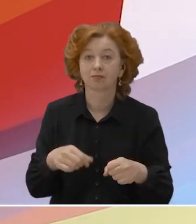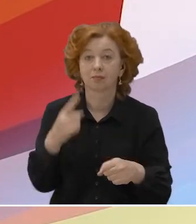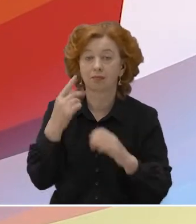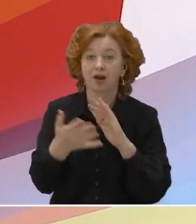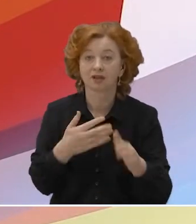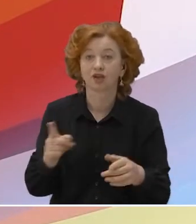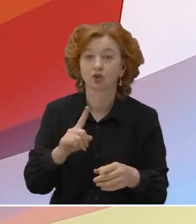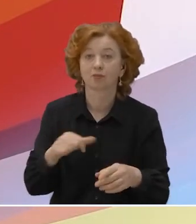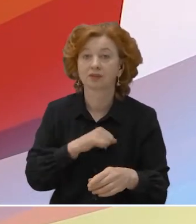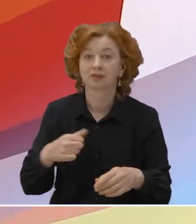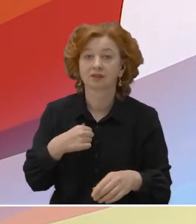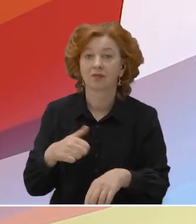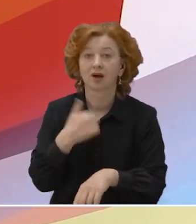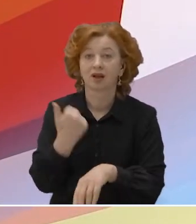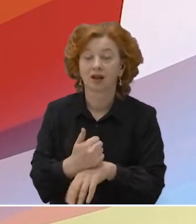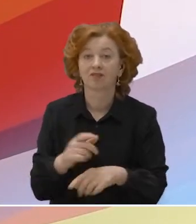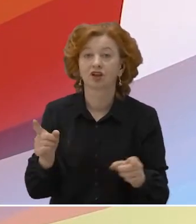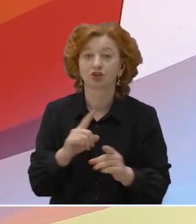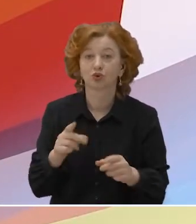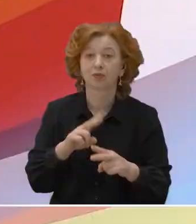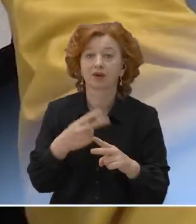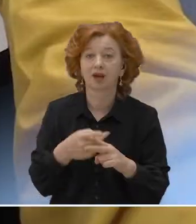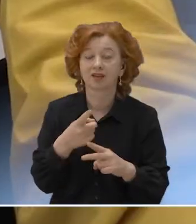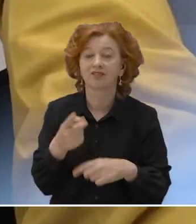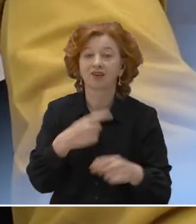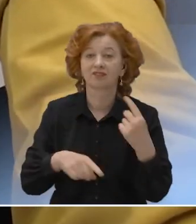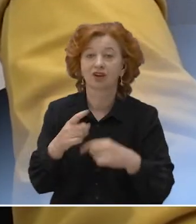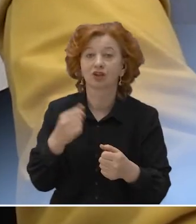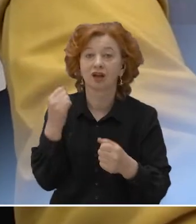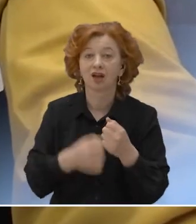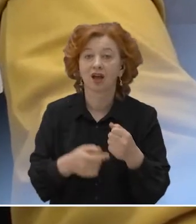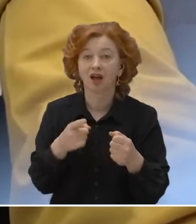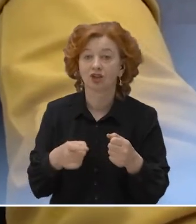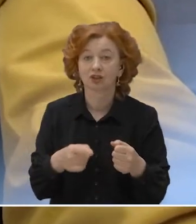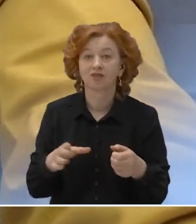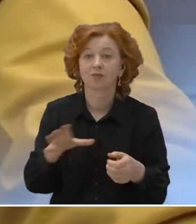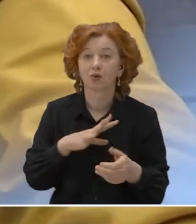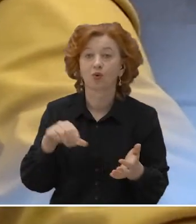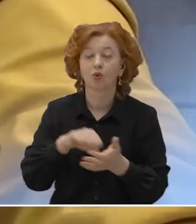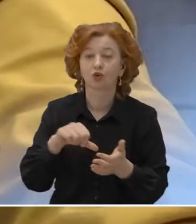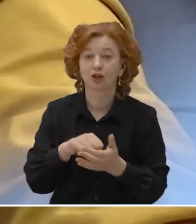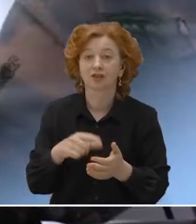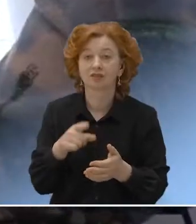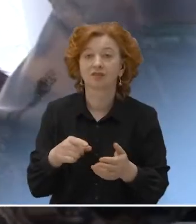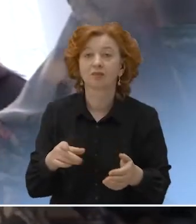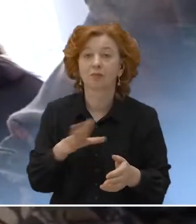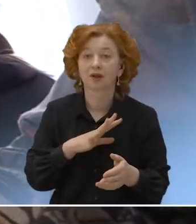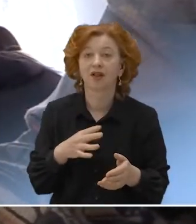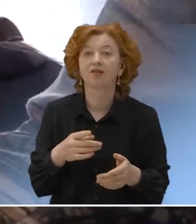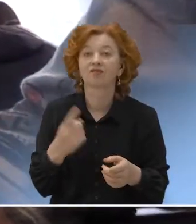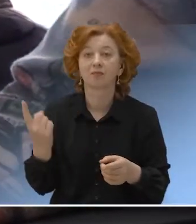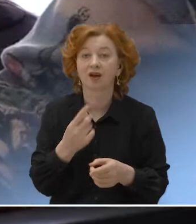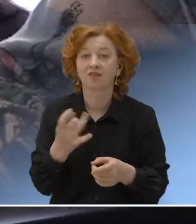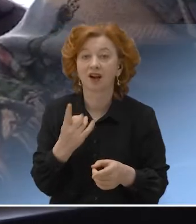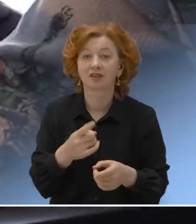новое. Самое главное, дали нам понять что-то новое. В завершении каждому были вручены сертификаты участника. Форум прошел в